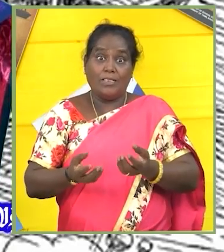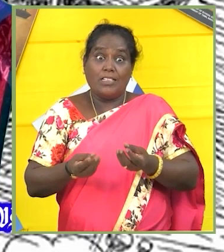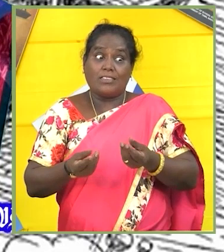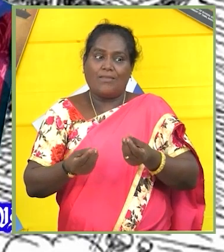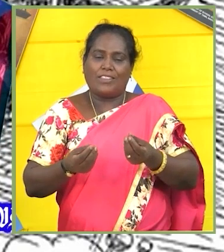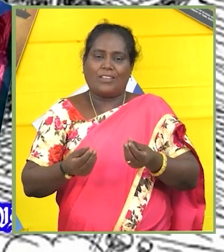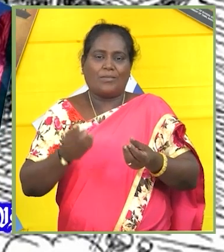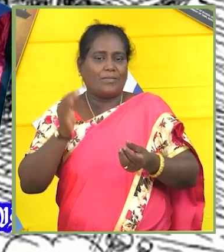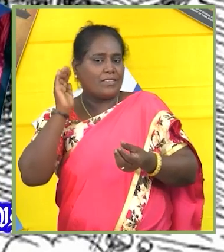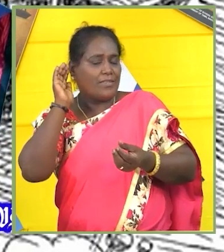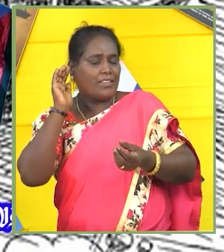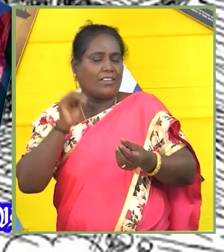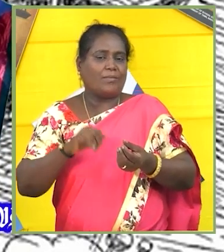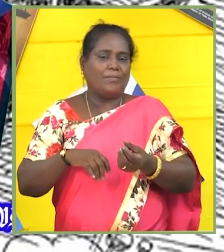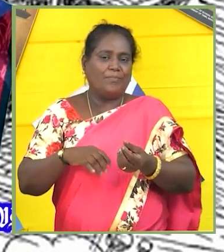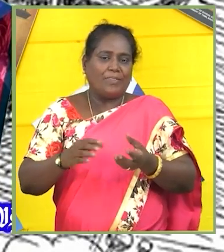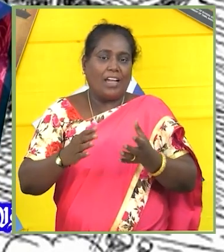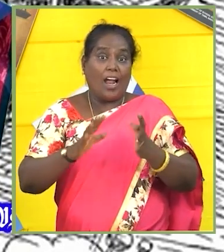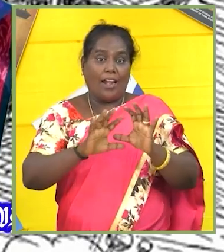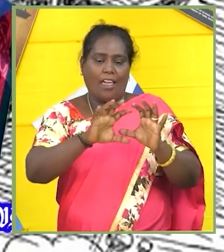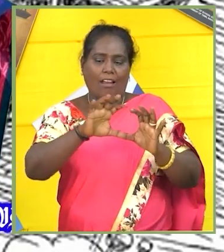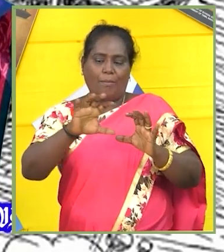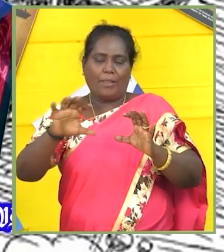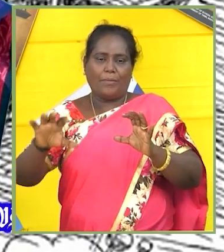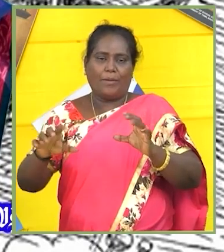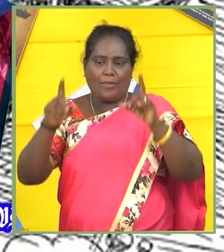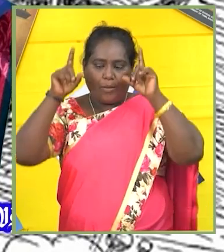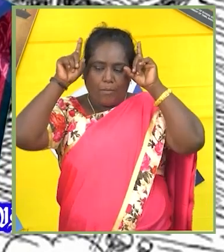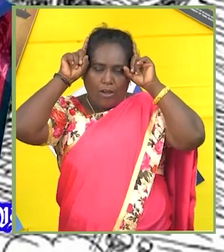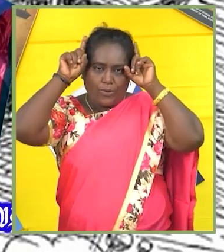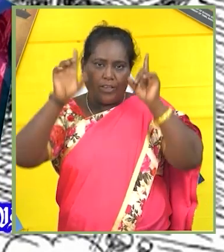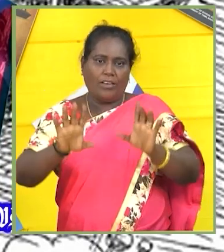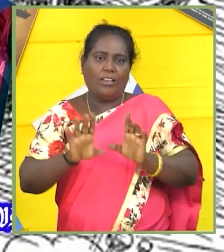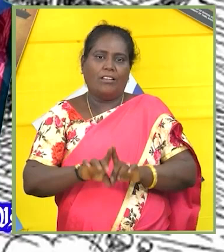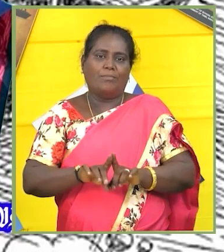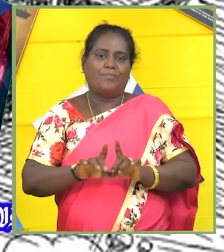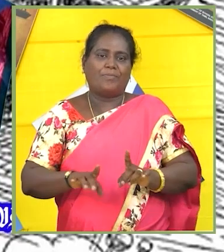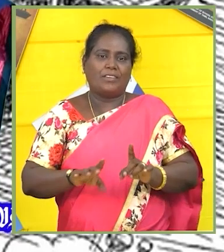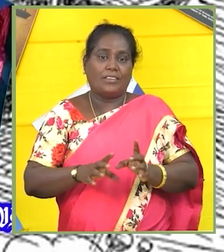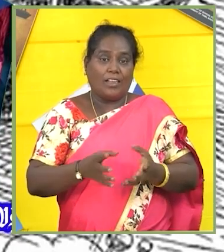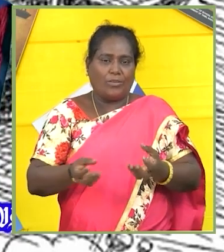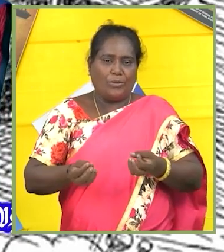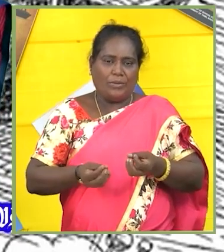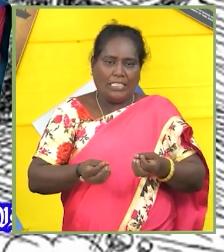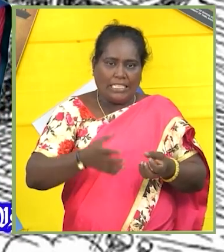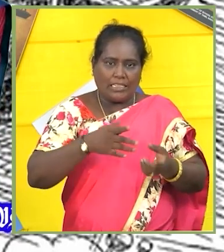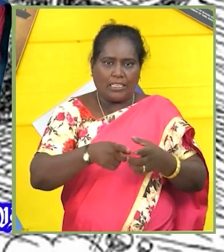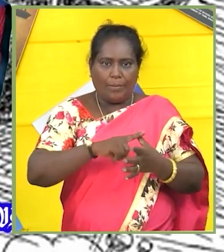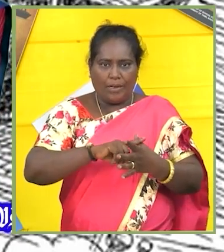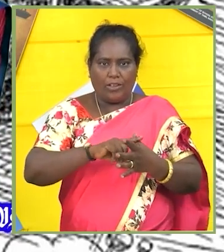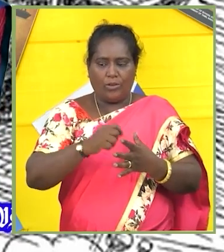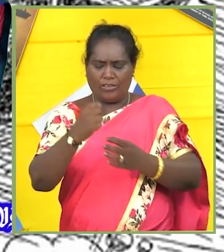விளைச்சலுக்கும் செல்வத்திற்கும் செழிப்பிற்கும் தமிழர்களால் அடையாளப்படுத்தப்படுபவை மாடுகள். முல்லை மற்றும் மருத நிலங்களில் கால்